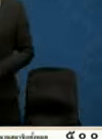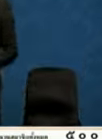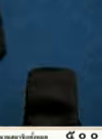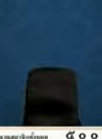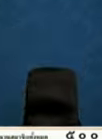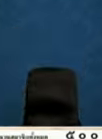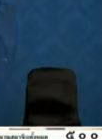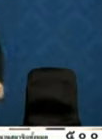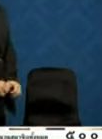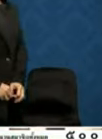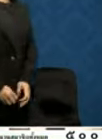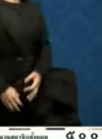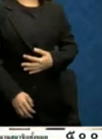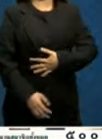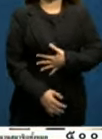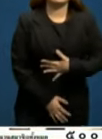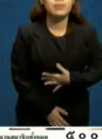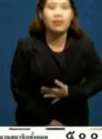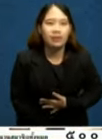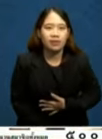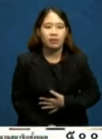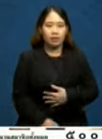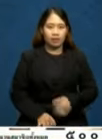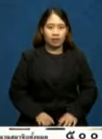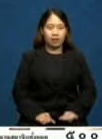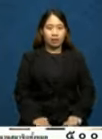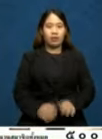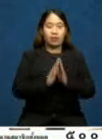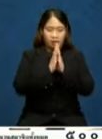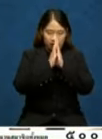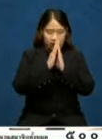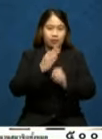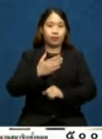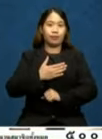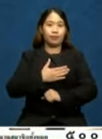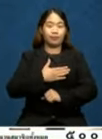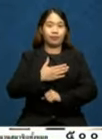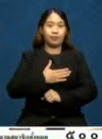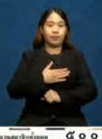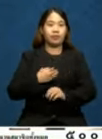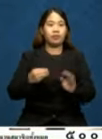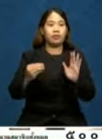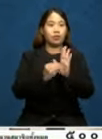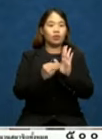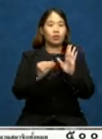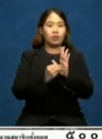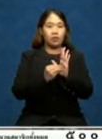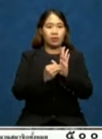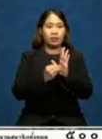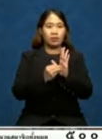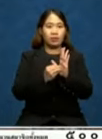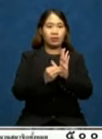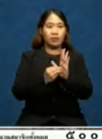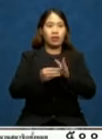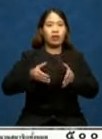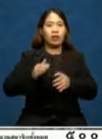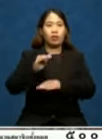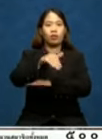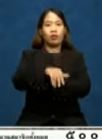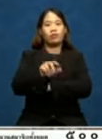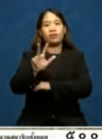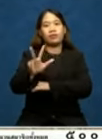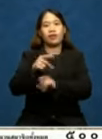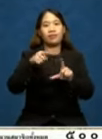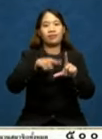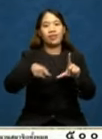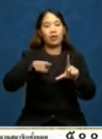ท่านประธานสภาที่เคารพกับผมนายเท่าพิภพลิมจิตกรผู้แทนราษฎรแบบแบ่งเขตกรุงเทพมหานครธนบุรีคลองสานบางประกอบพรรคก้าว